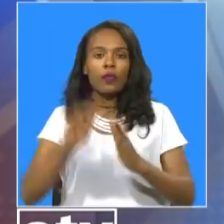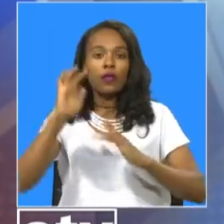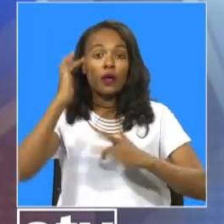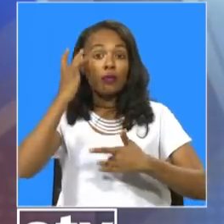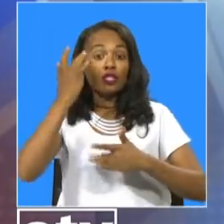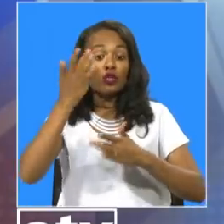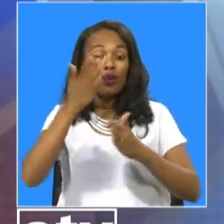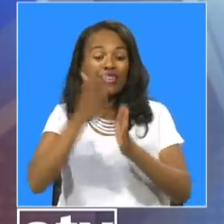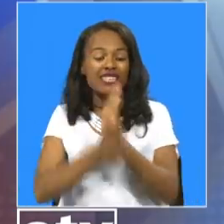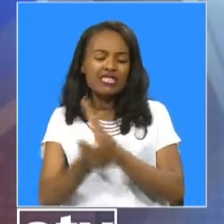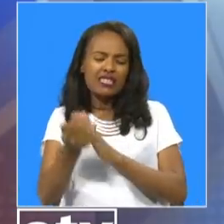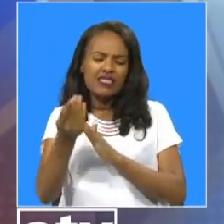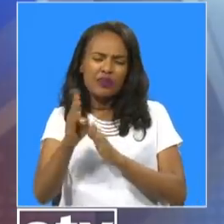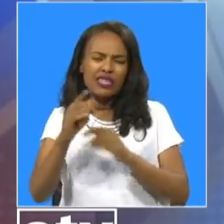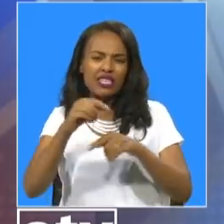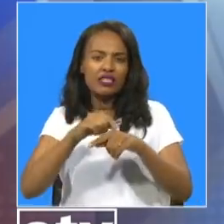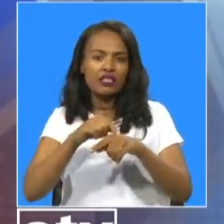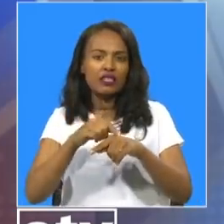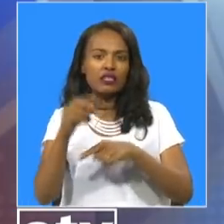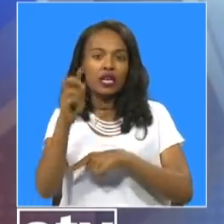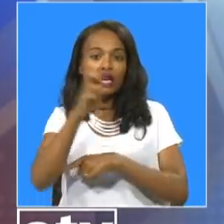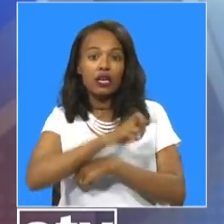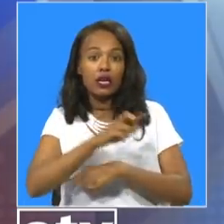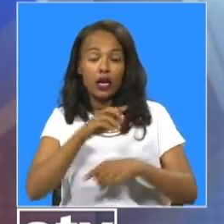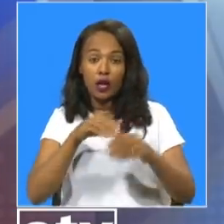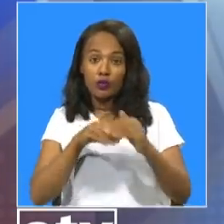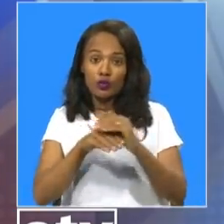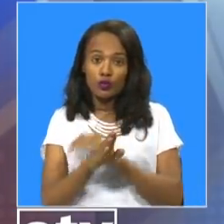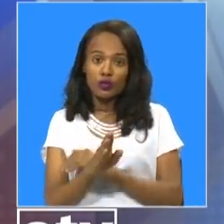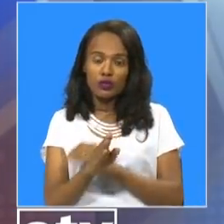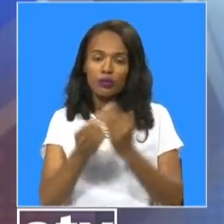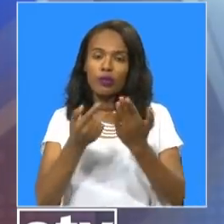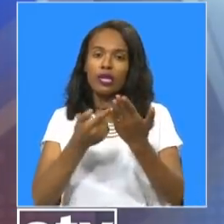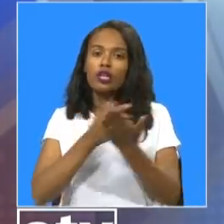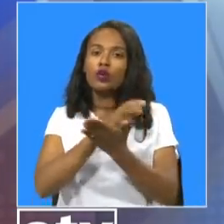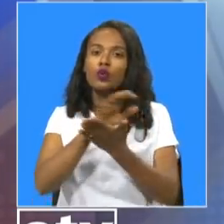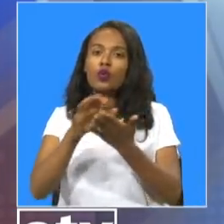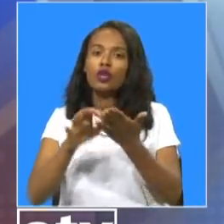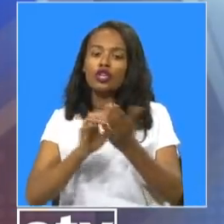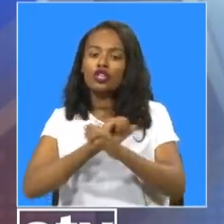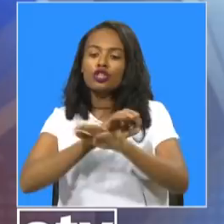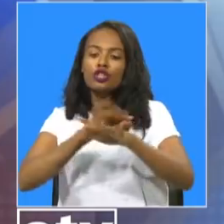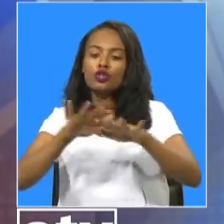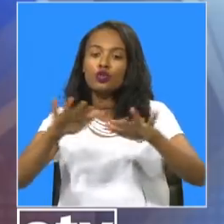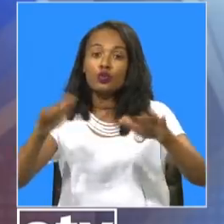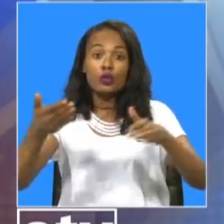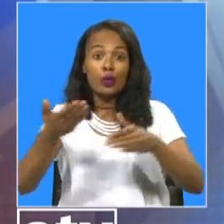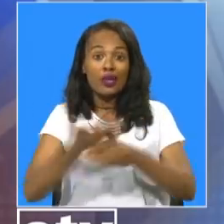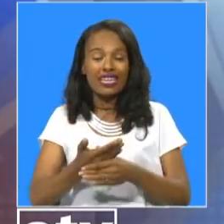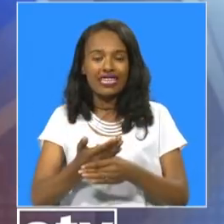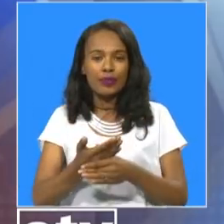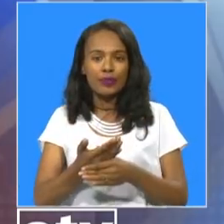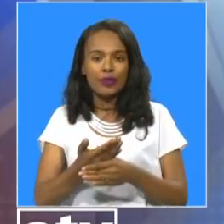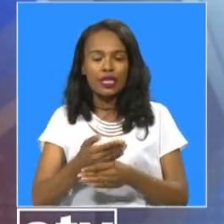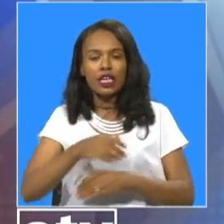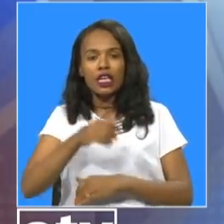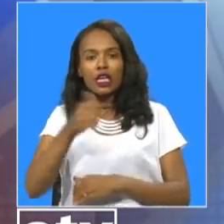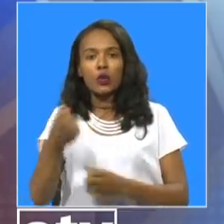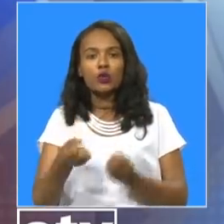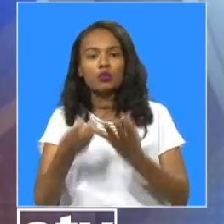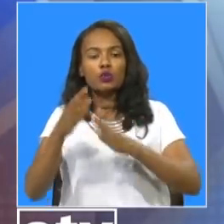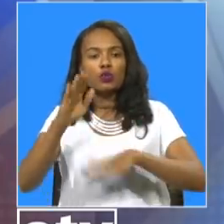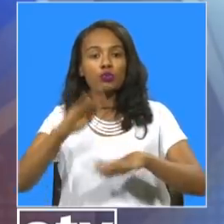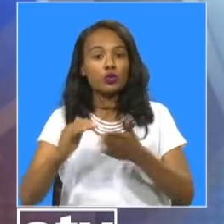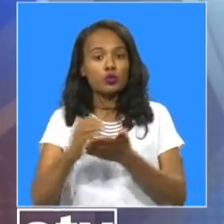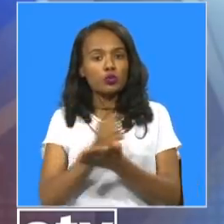በሽታው ከተከሰተ በጥቂት ጊዜያቶች በጥቂት ቀናቶች ውስጥም ይህንን ወረርሽኝ ስርጭቱን ለመገደብ ሌሎች ብዙ